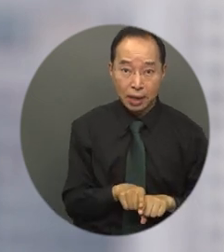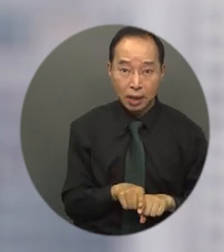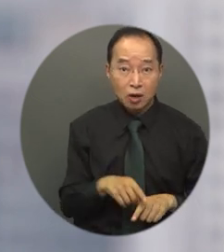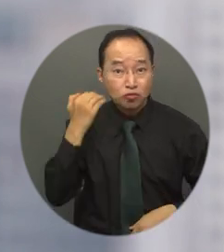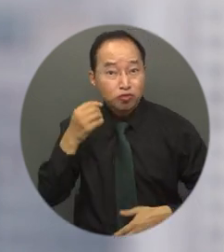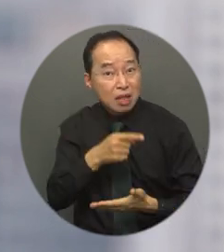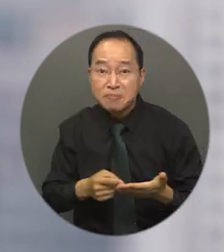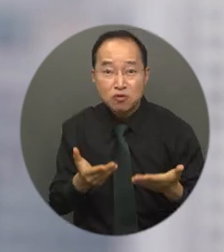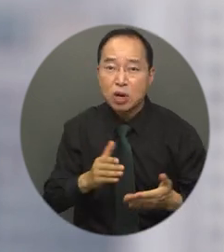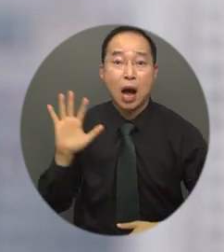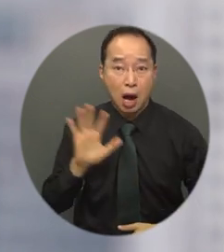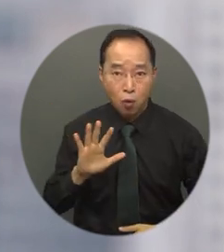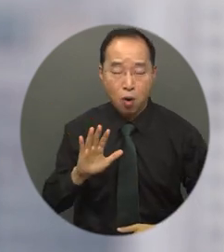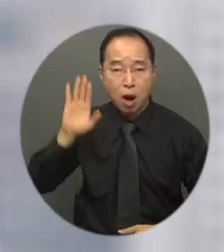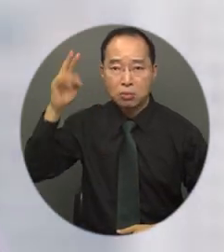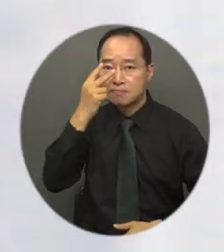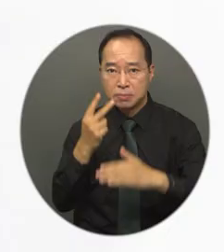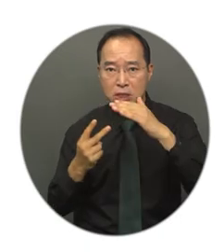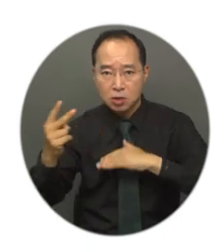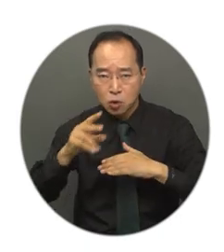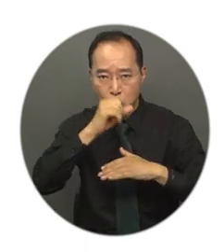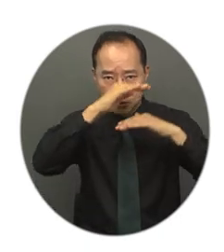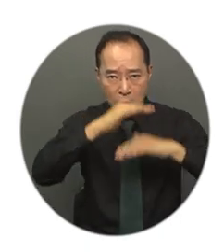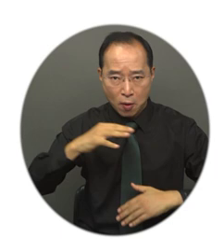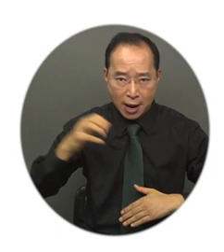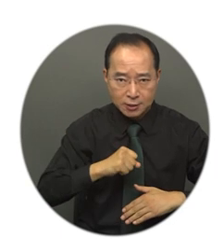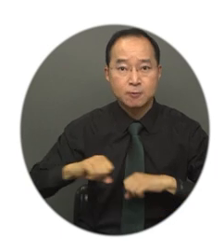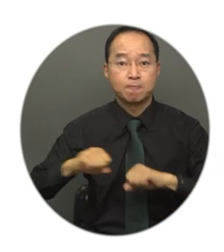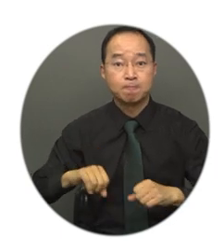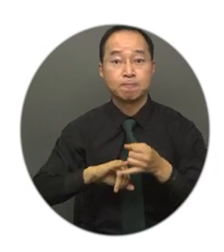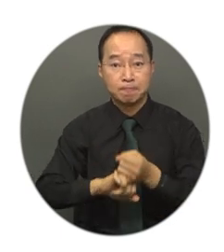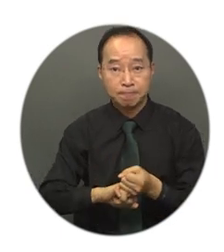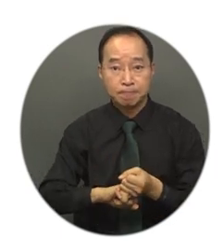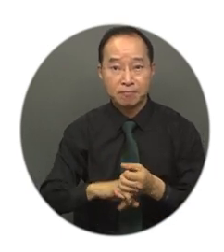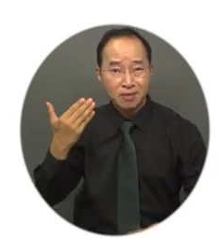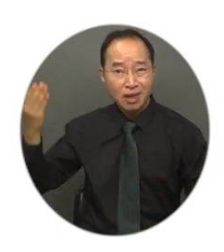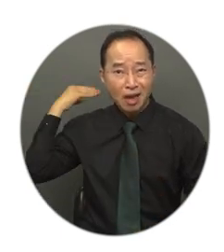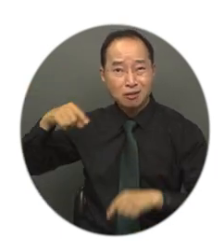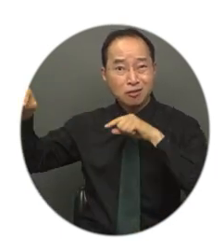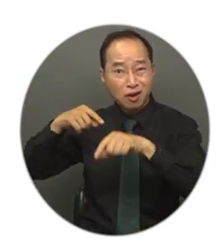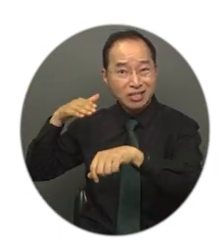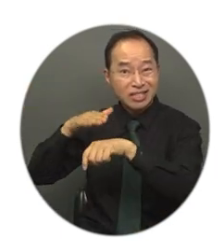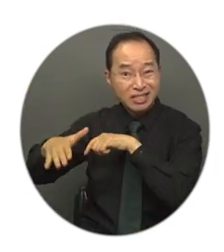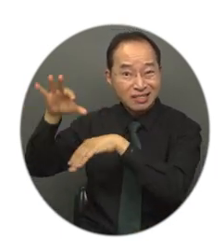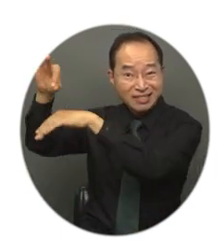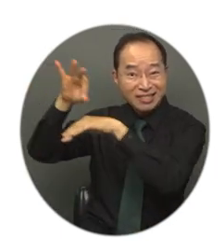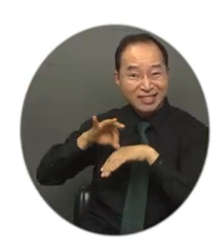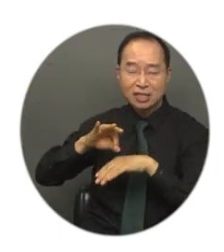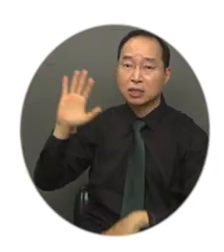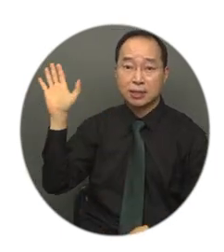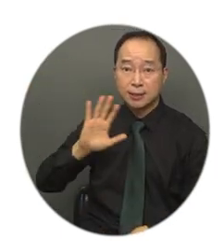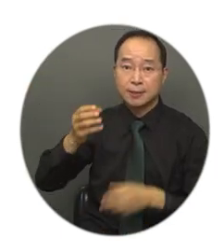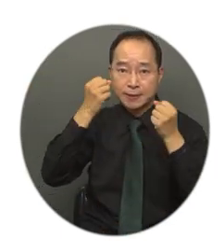하는 방식과는 다르게 해보겠습니다. 새로운 10년 조용한 혁명을 일으키겠습니다.